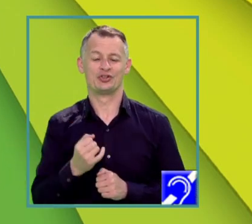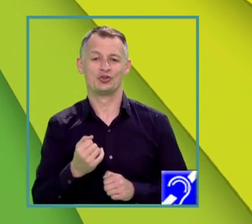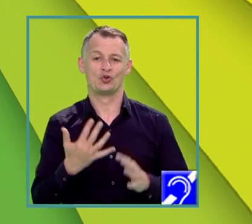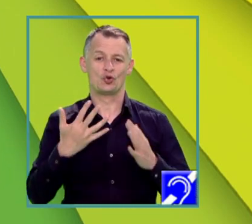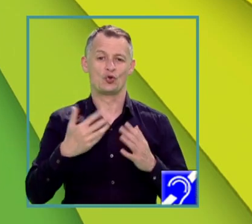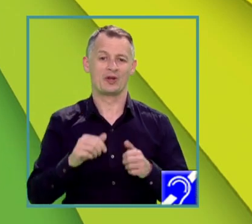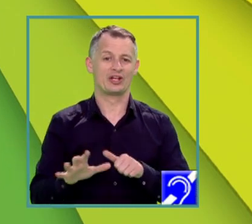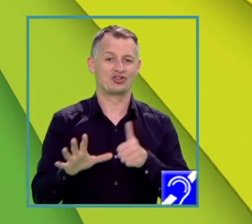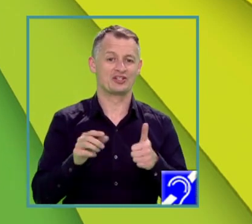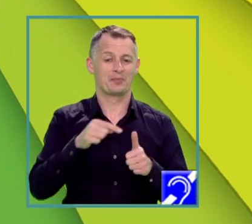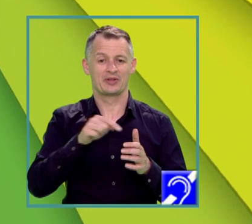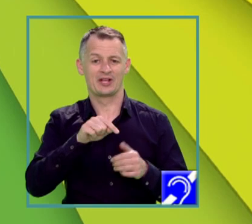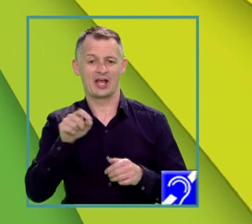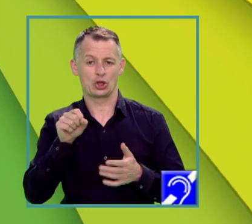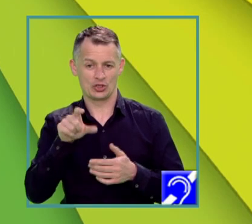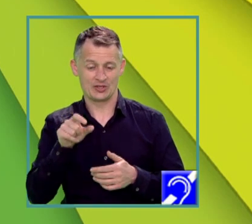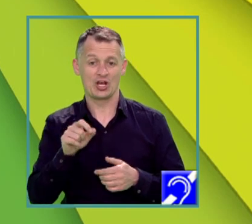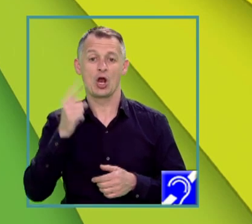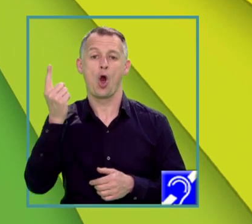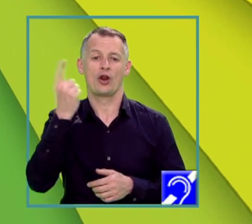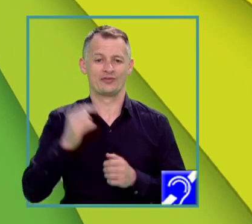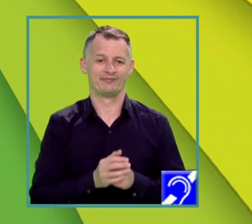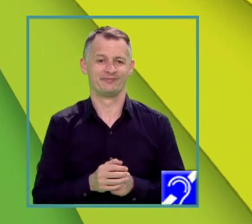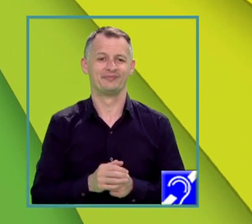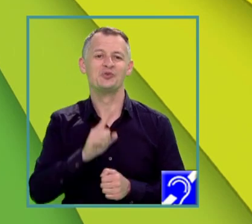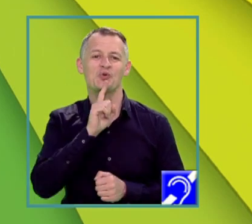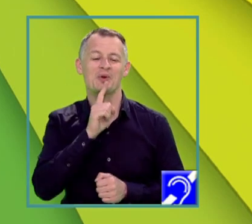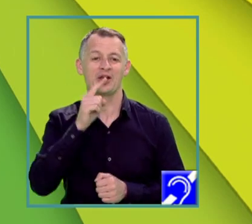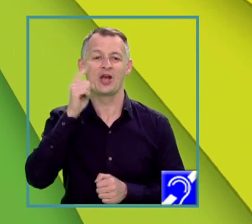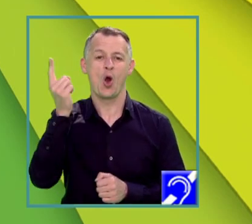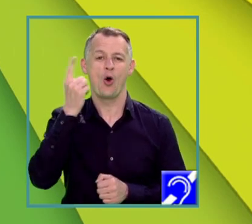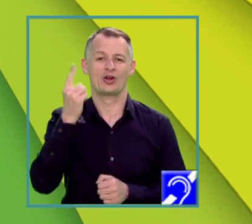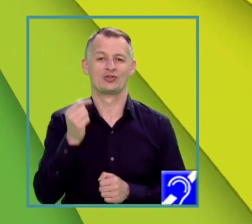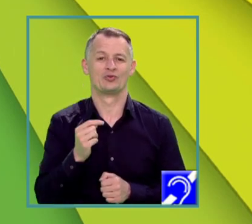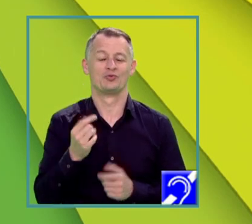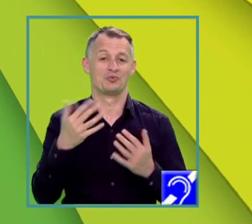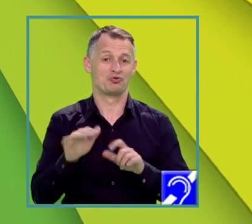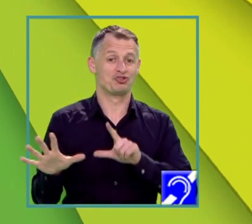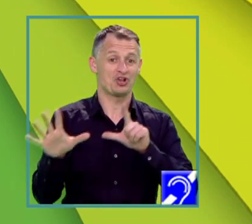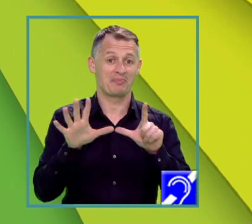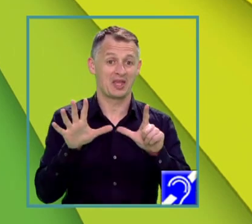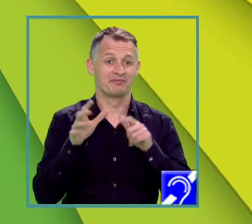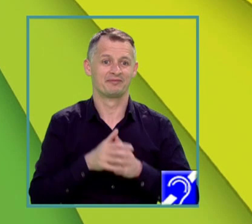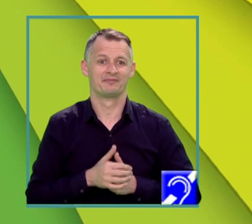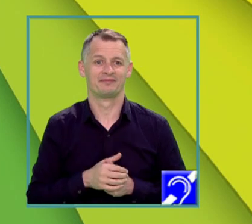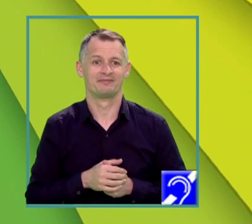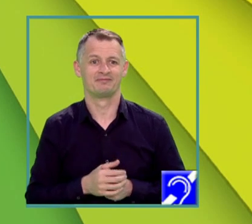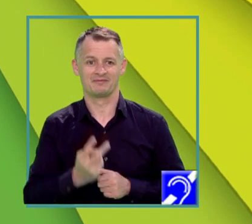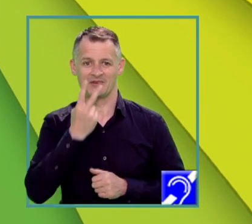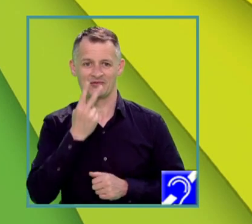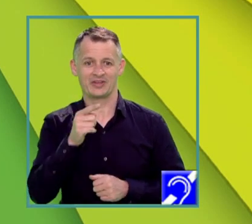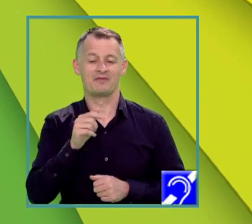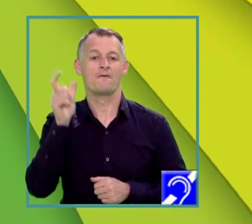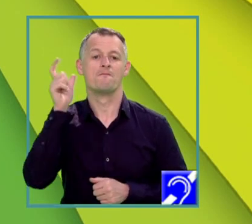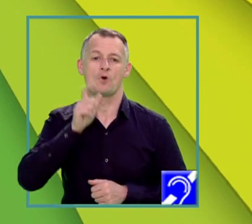la 12 orașe Așadar să precizăm numele orașului marcat pe hartă cu numărul 7 Iată este